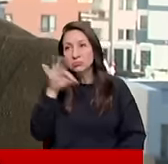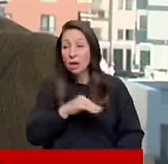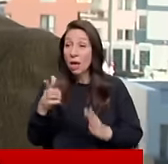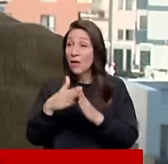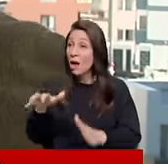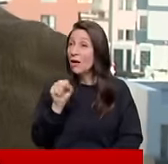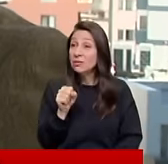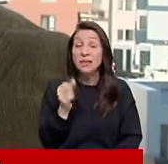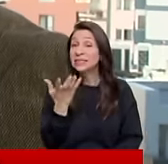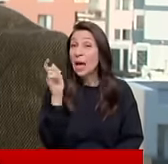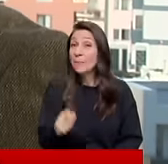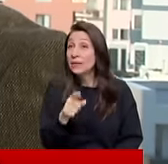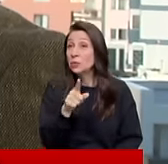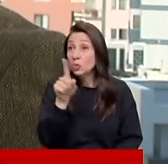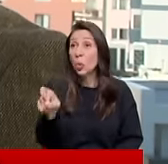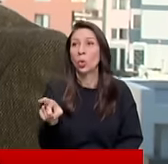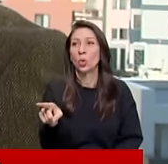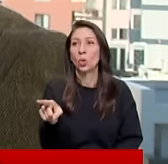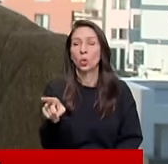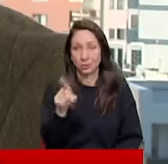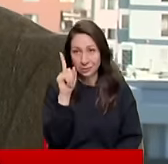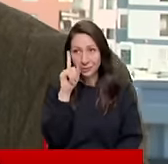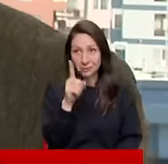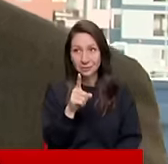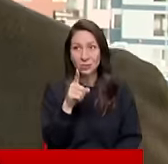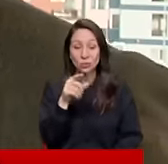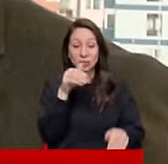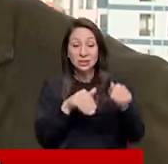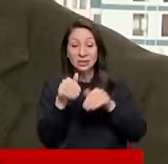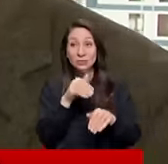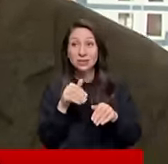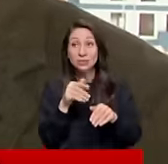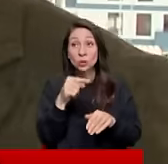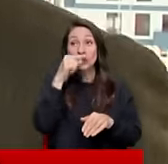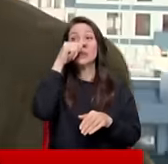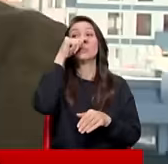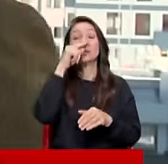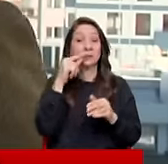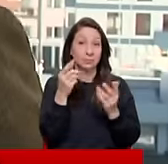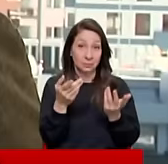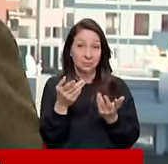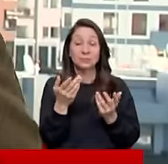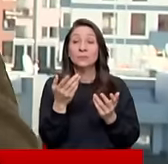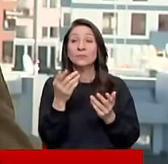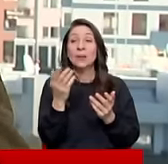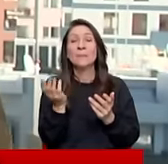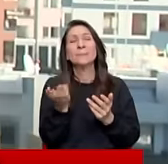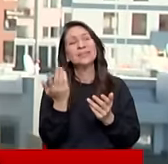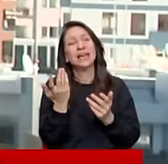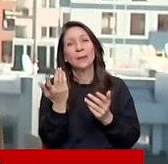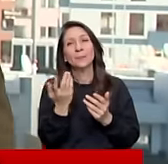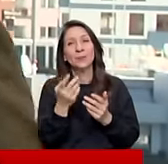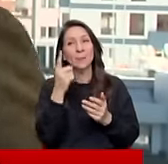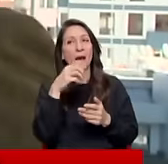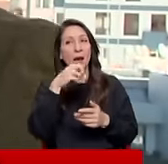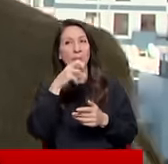kendin faydalandın diye soruldu. Yani. Tamam mı? Yani bu seçimin kodlarını, bu kibir abideli. Ya mesela bir tane